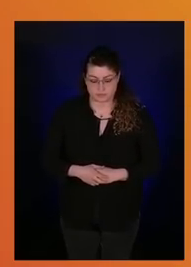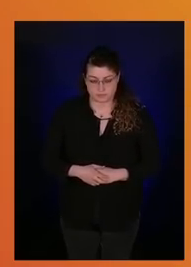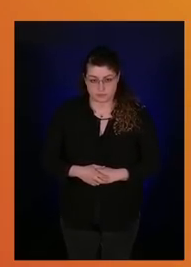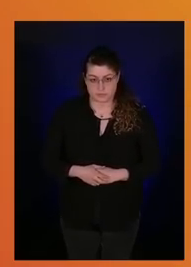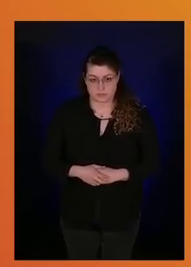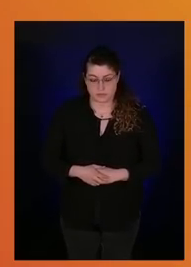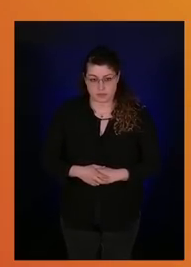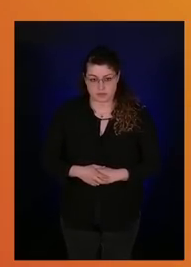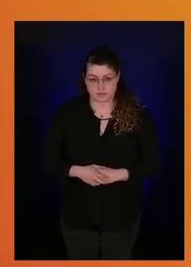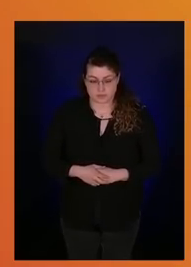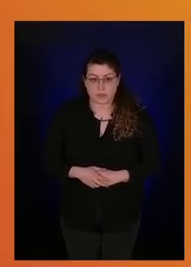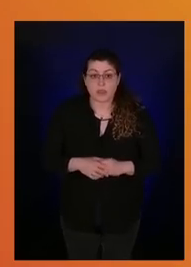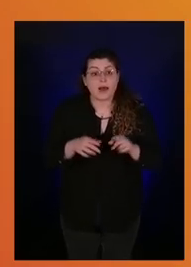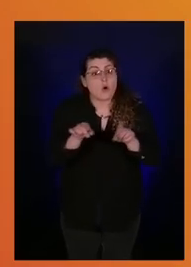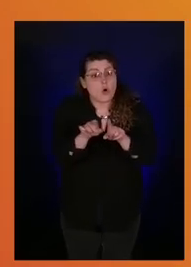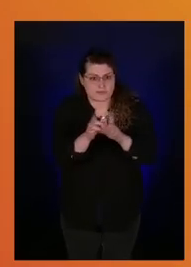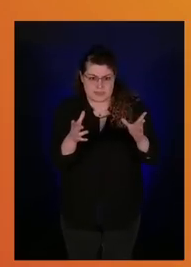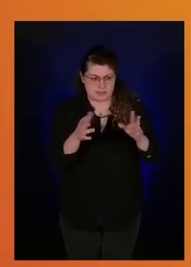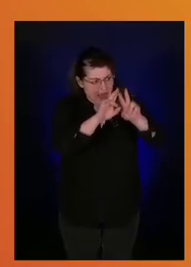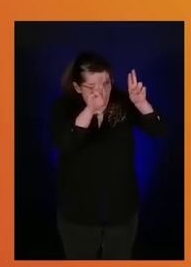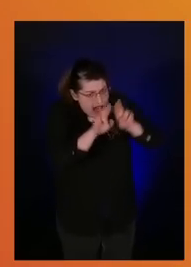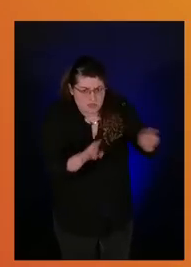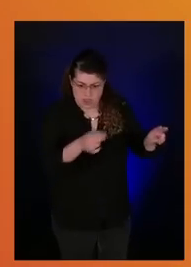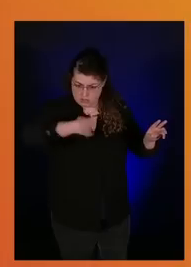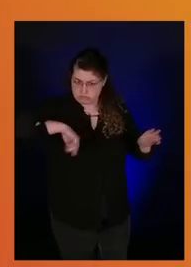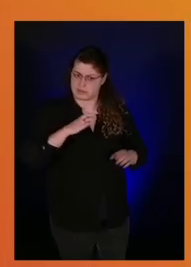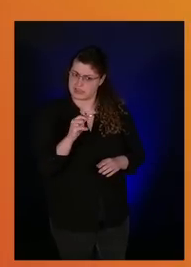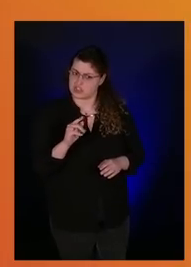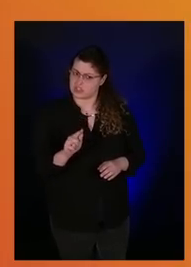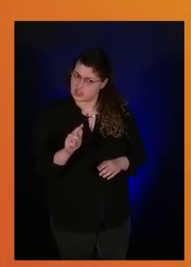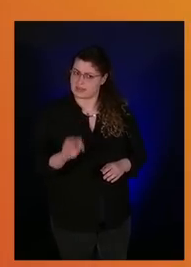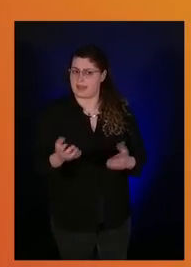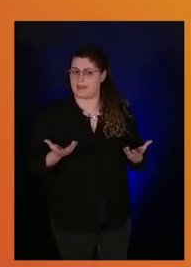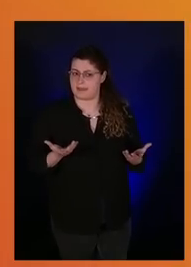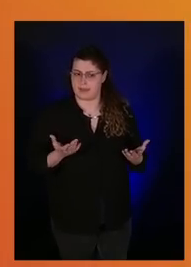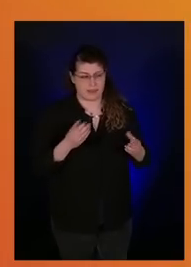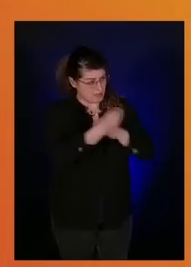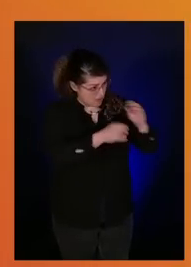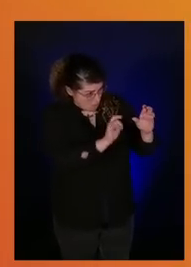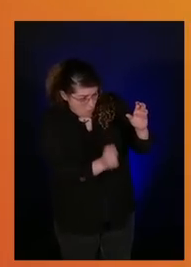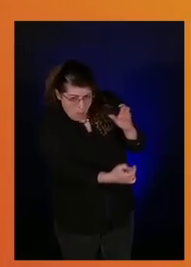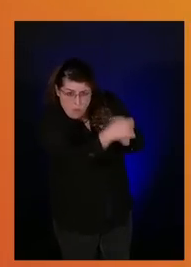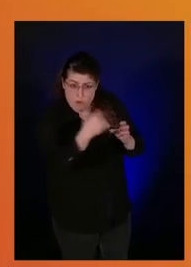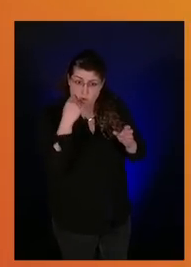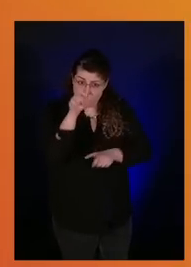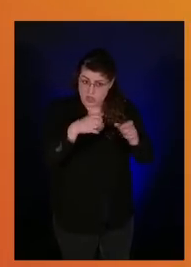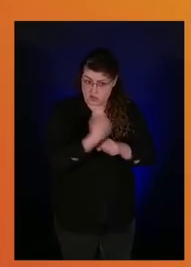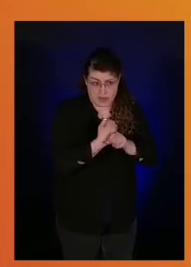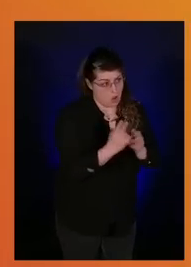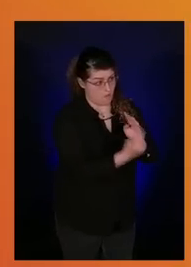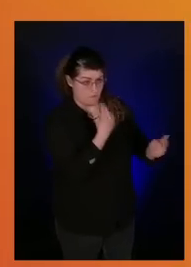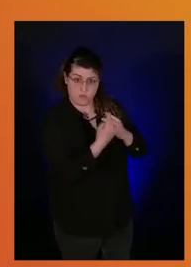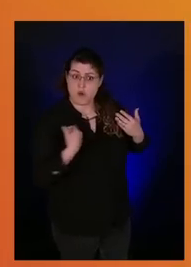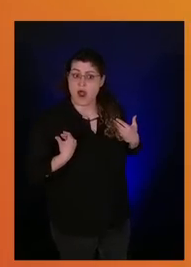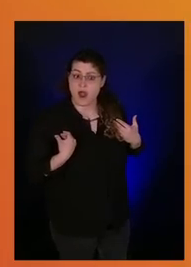Il y a aussi une dimension internationale à notre mouvement. D'abord parce que partout dans le monde, les travailleurs nous regardent, mais